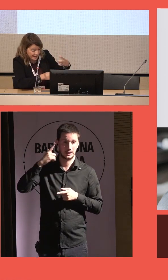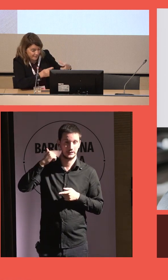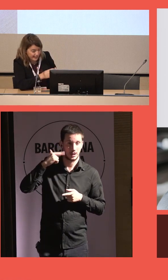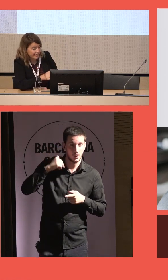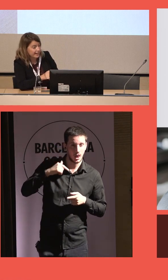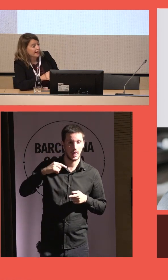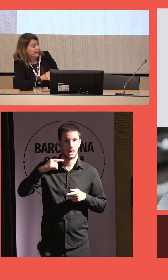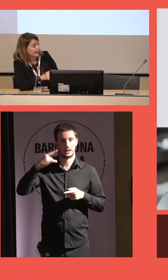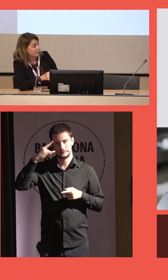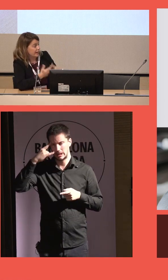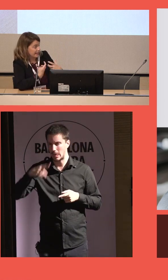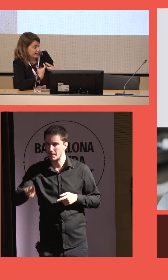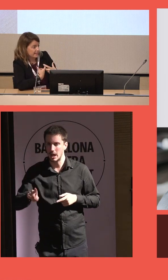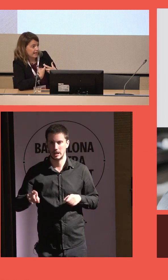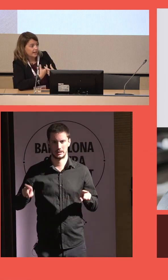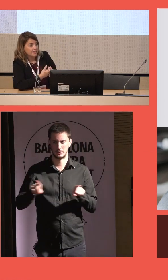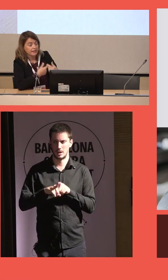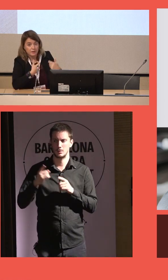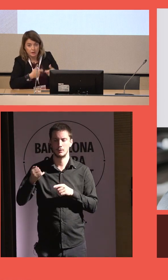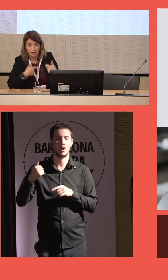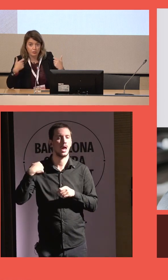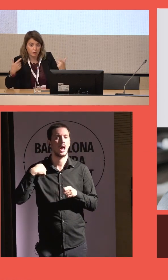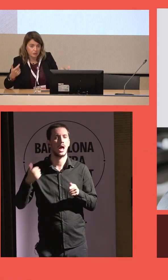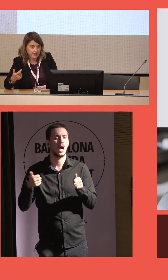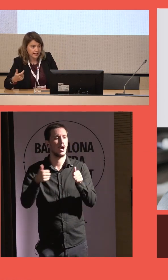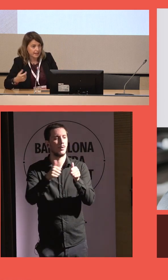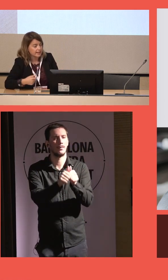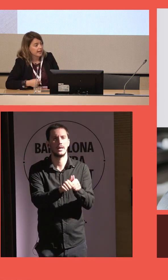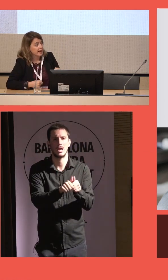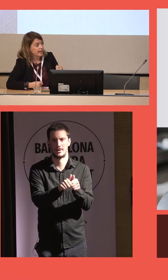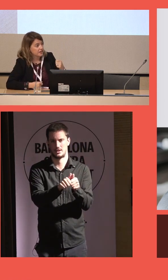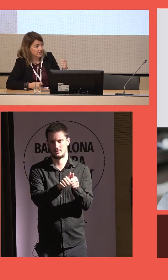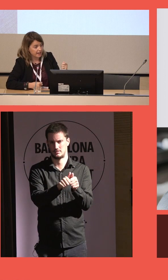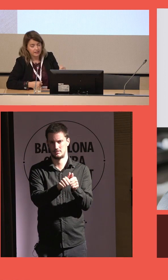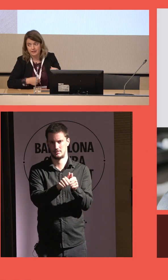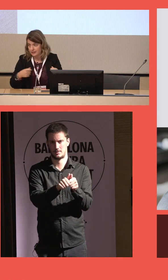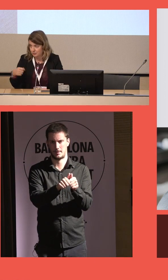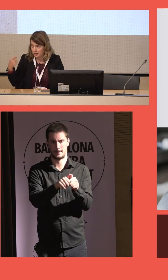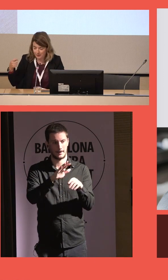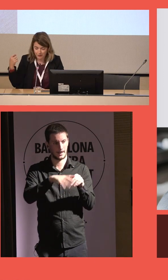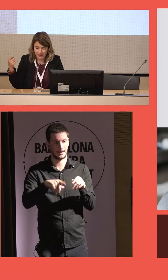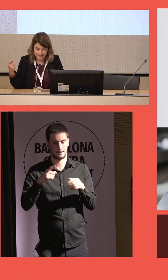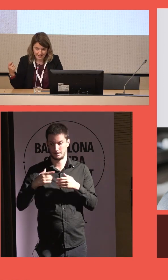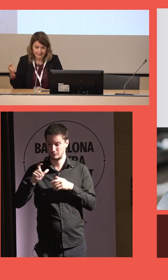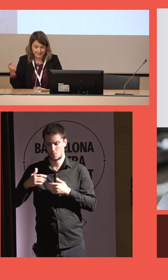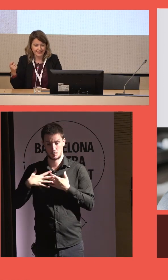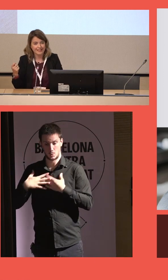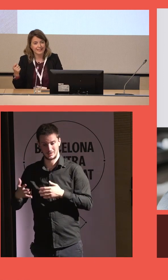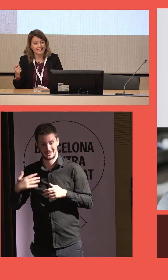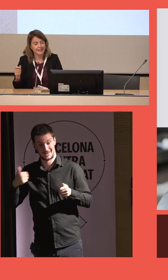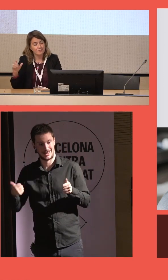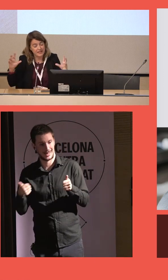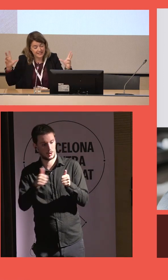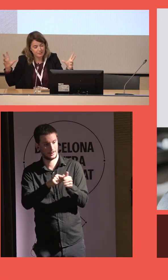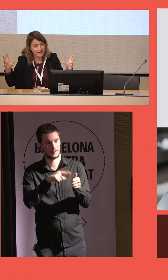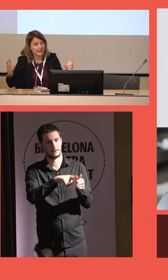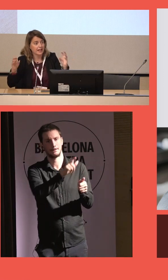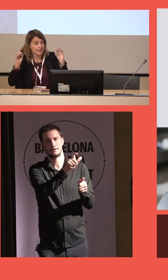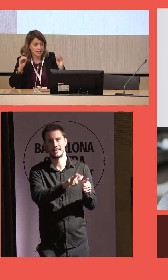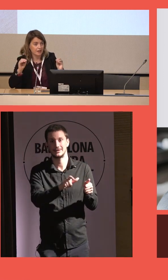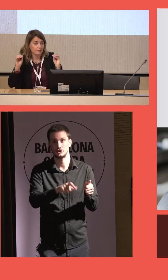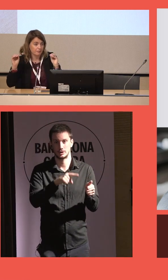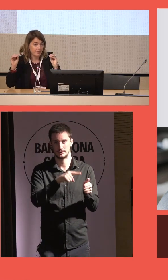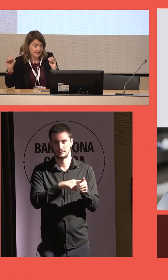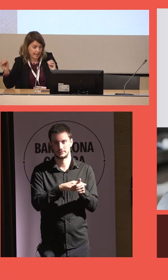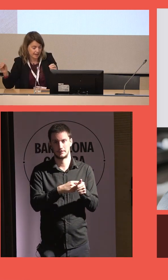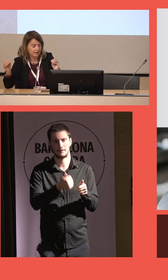acompanyament presencial de persones voluntàries a gent i aquí tornem a allò de l'esdat en principi era